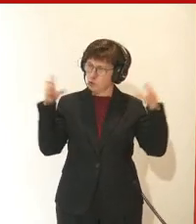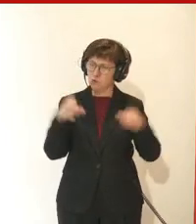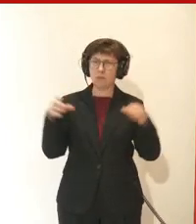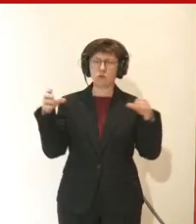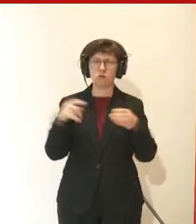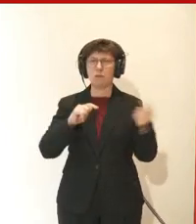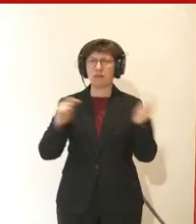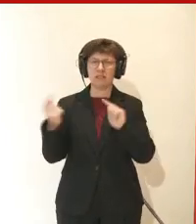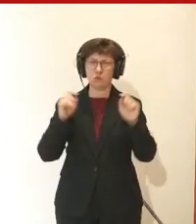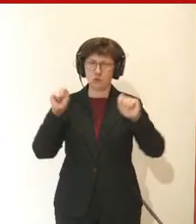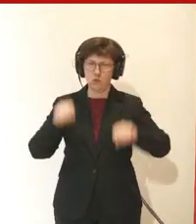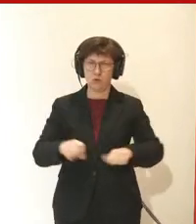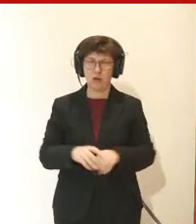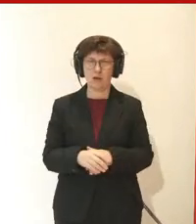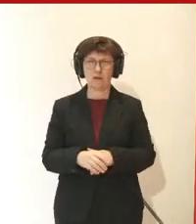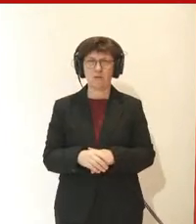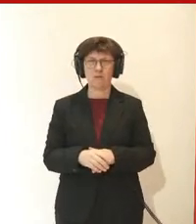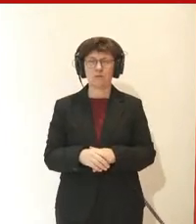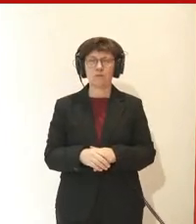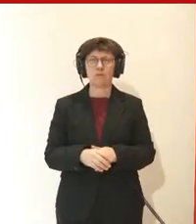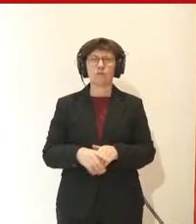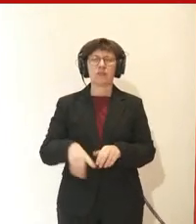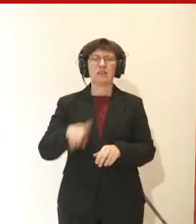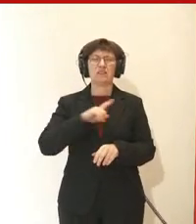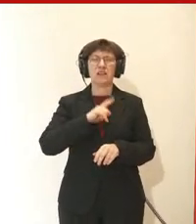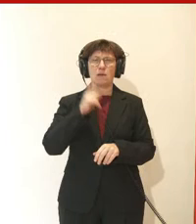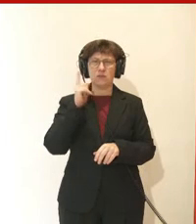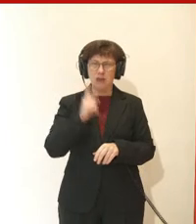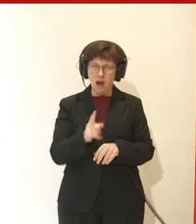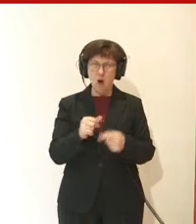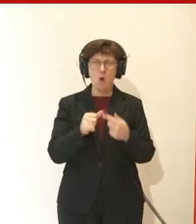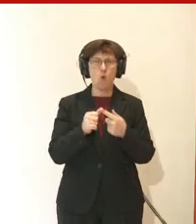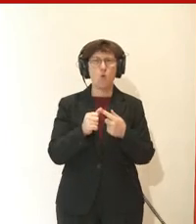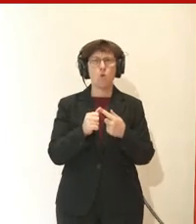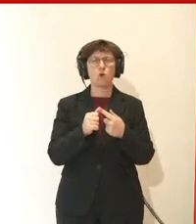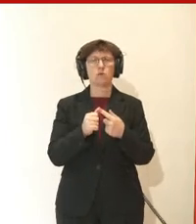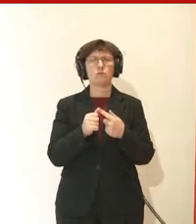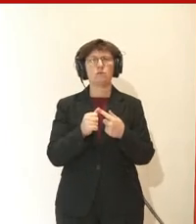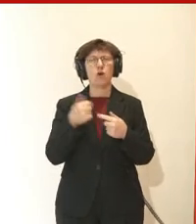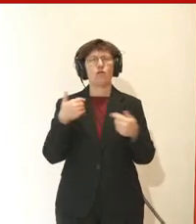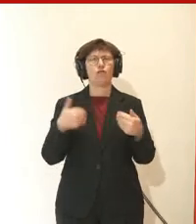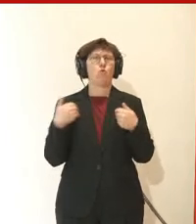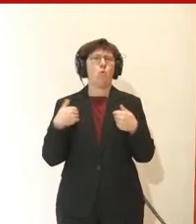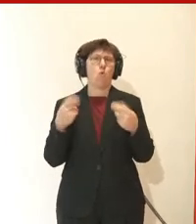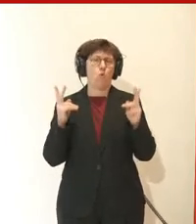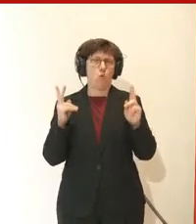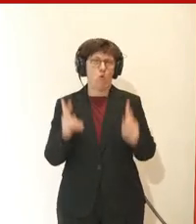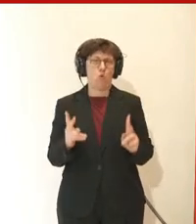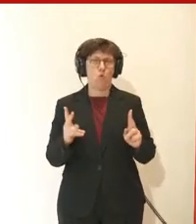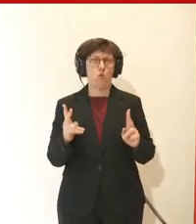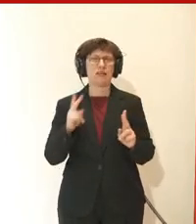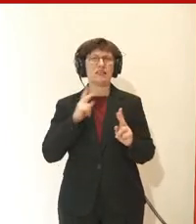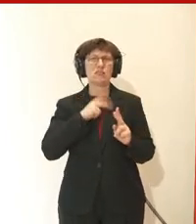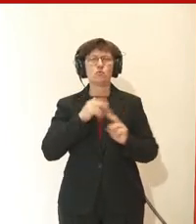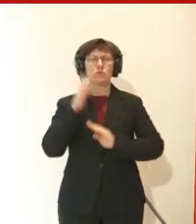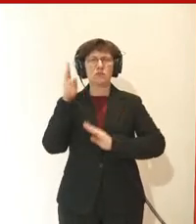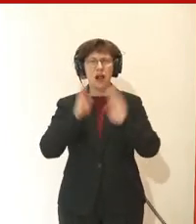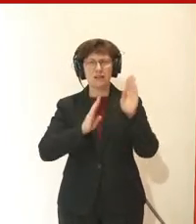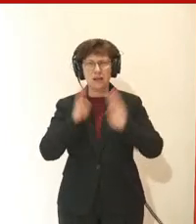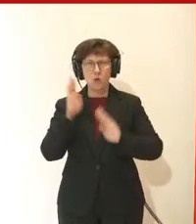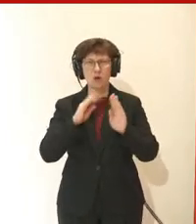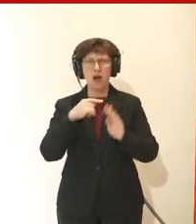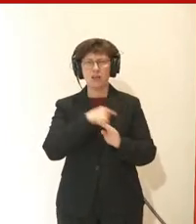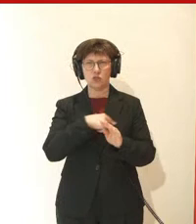diskutieren können ich bin auch durchaus froh dass die sozialdemokratische